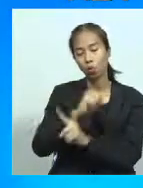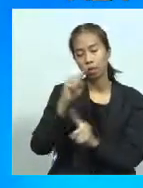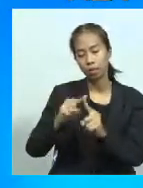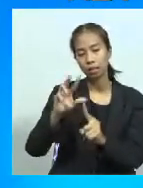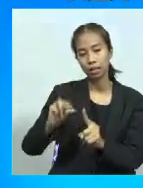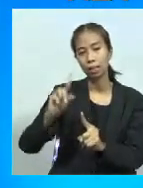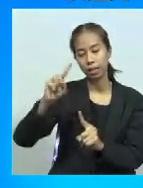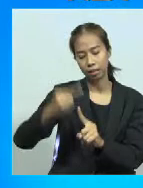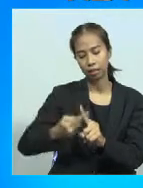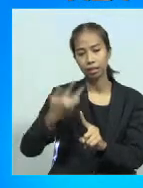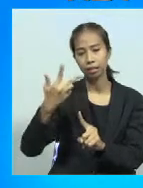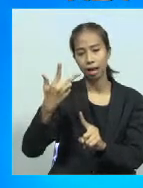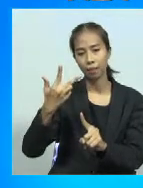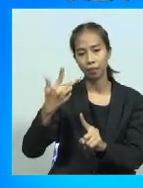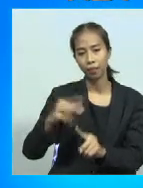31มีนาคม